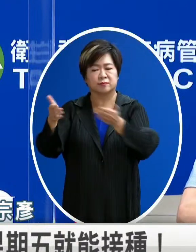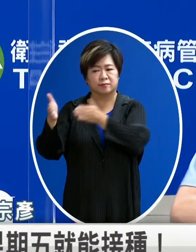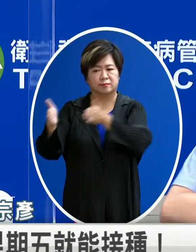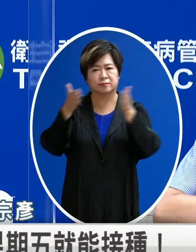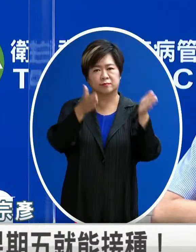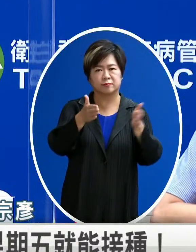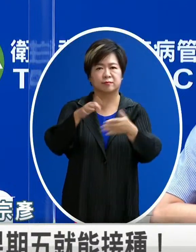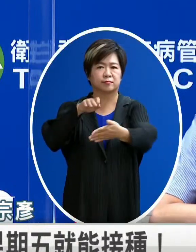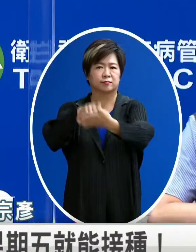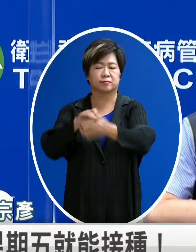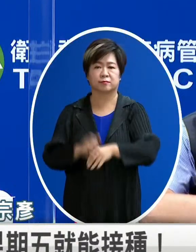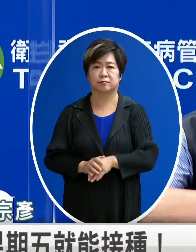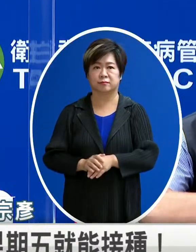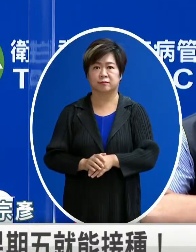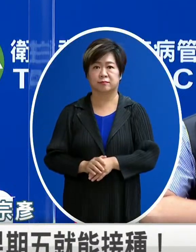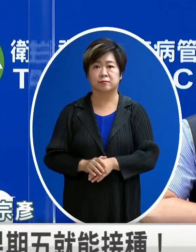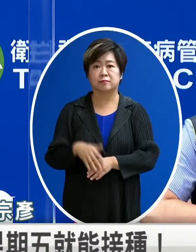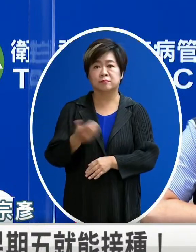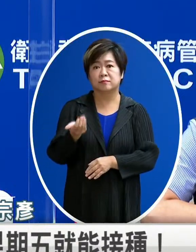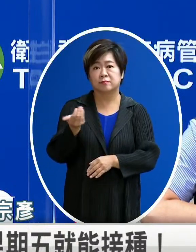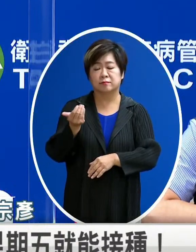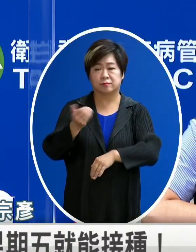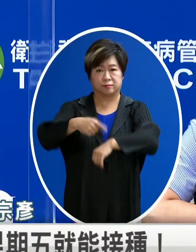前截至1点的时候，